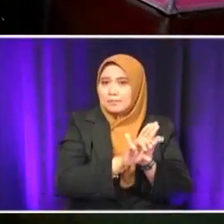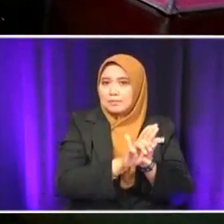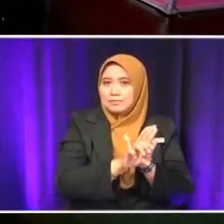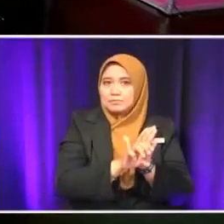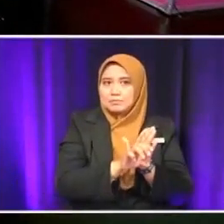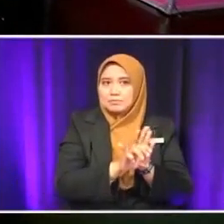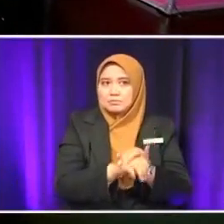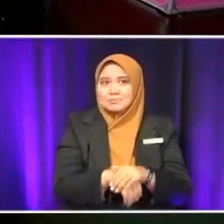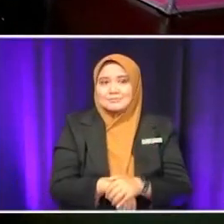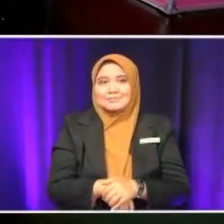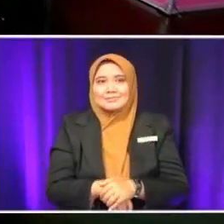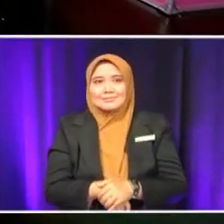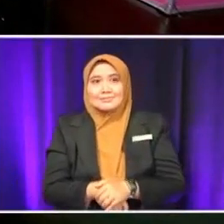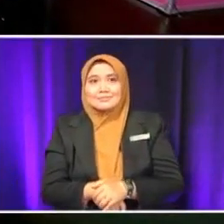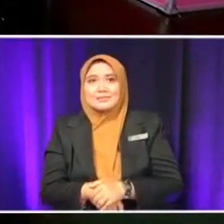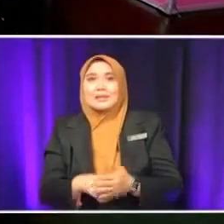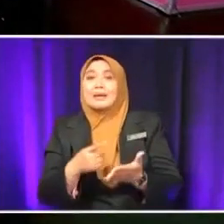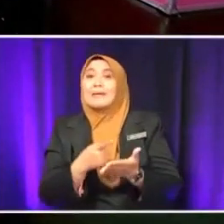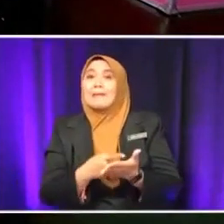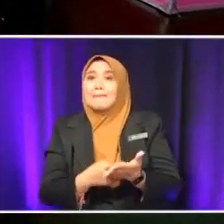berpemberat? Contoh? Contoh.